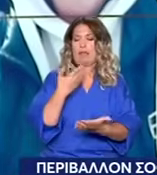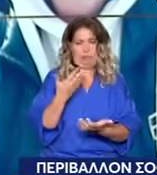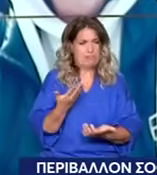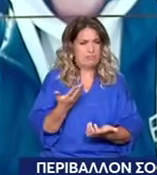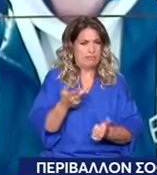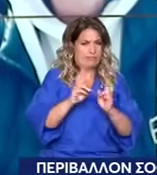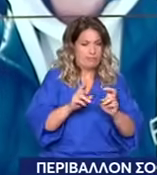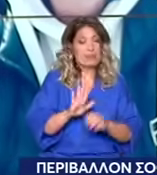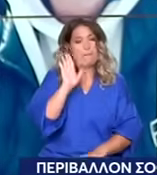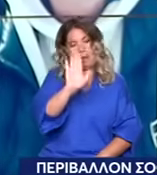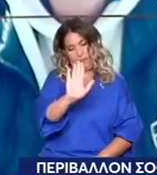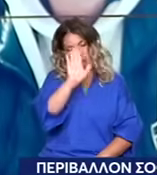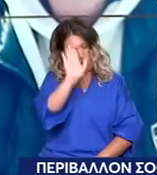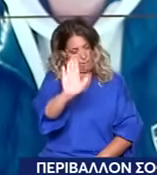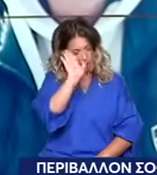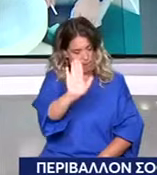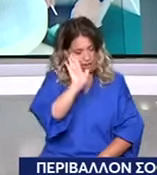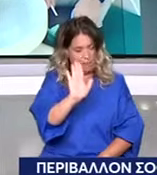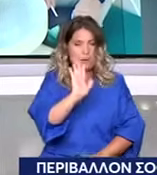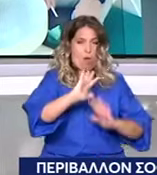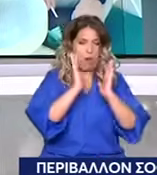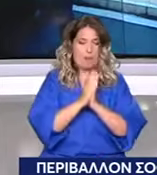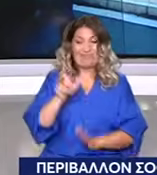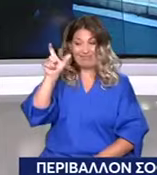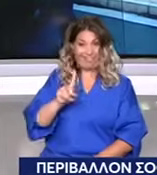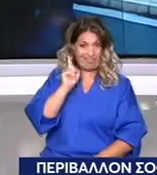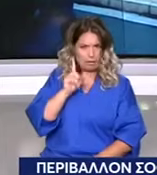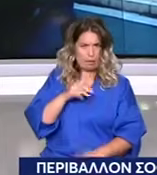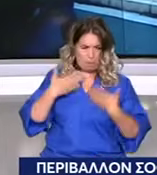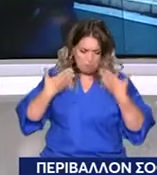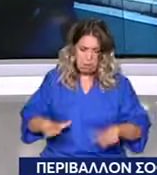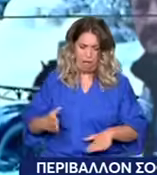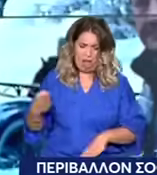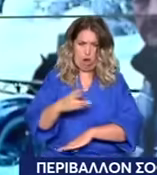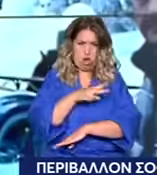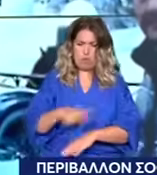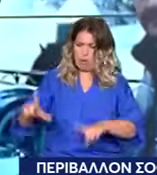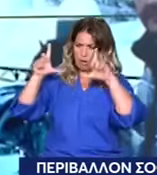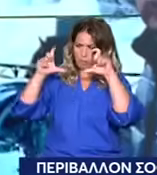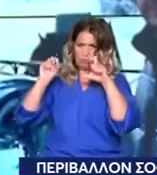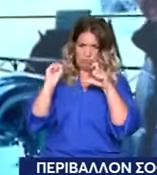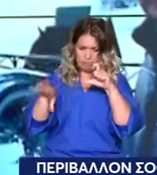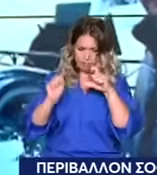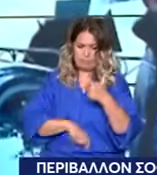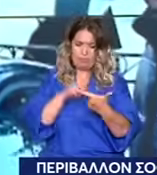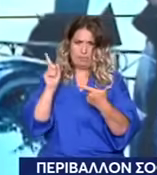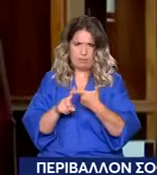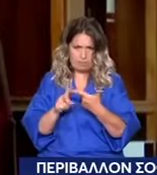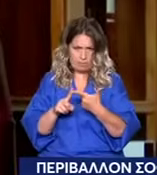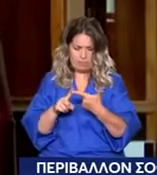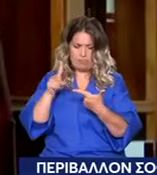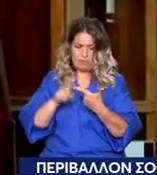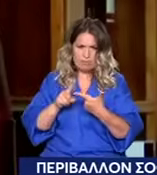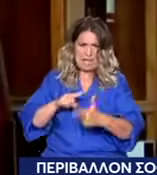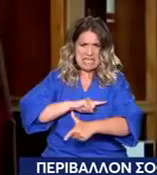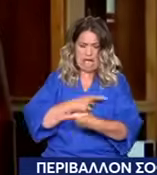του γιατρού. Γιατί δεν ερευνήθηκε. Είχαμε φωτογραφίες. Όλα είναι έτσι, αλλά σε ένα τόπο... Είχαμε καθομολογία δράστη. Κύριε Παλάσκα, το